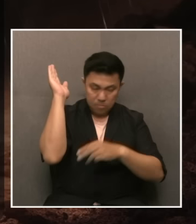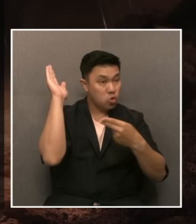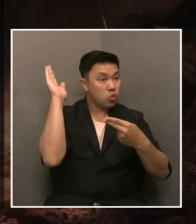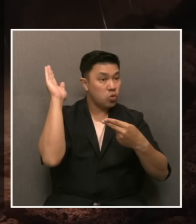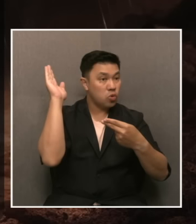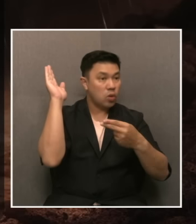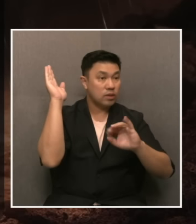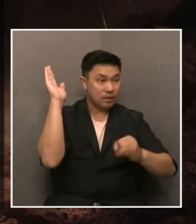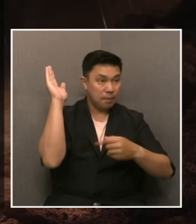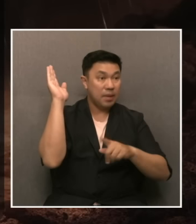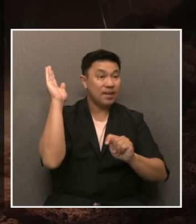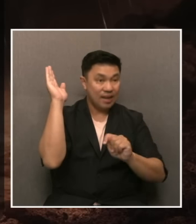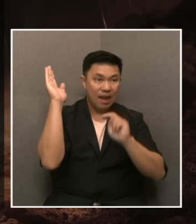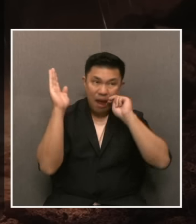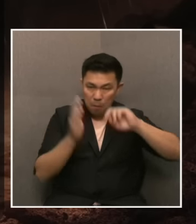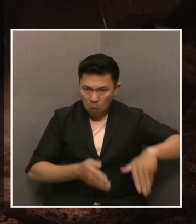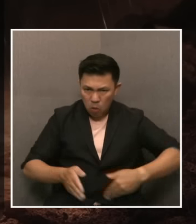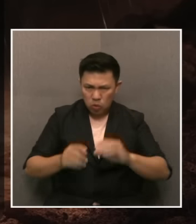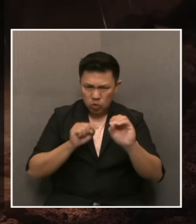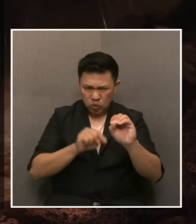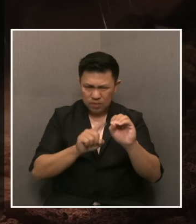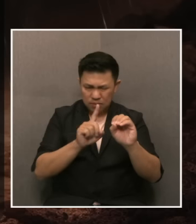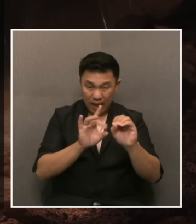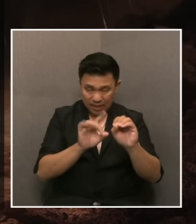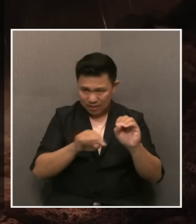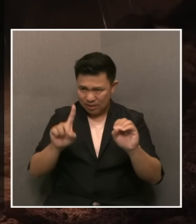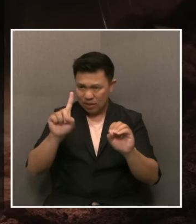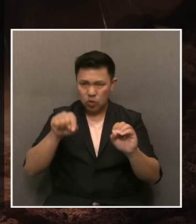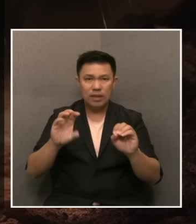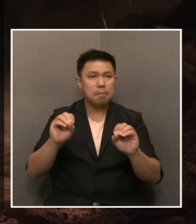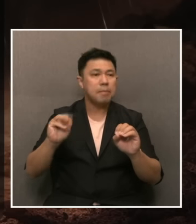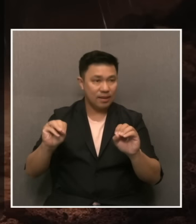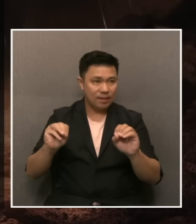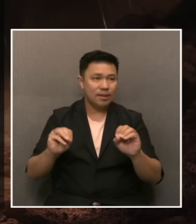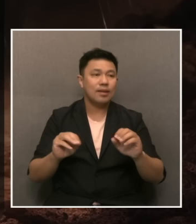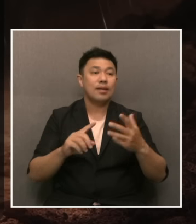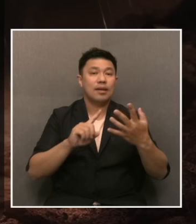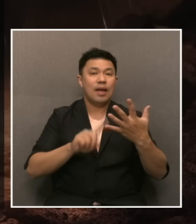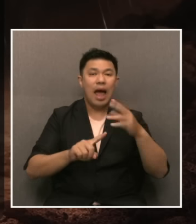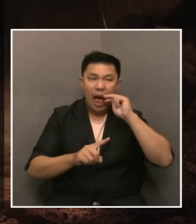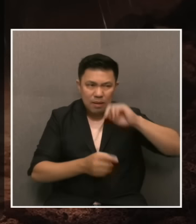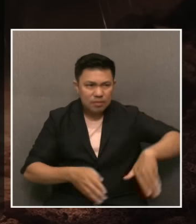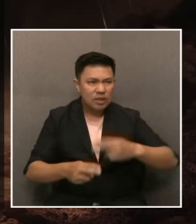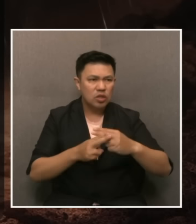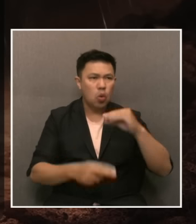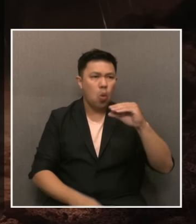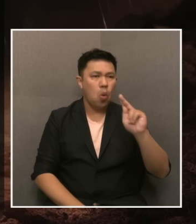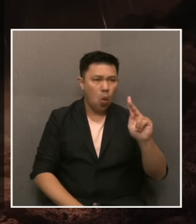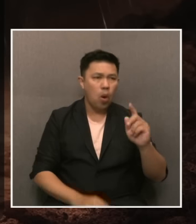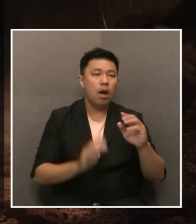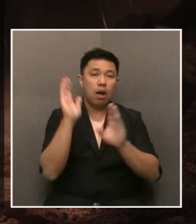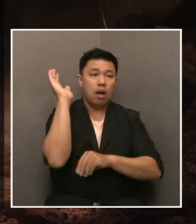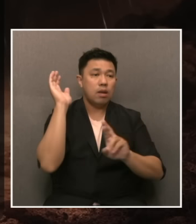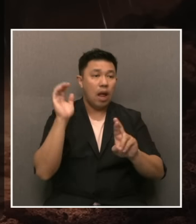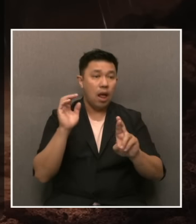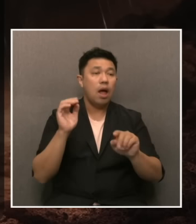ถึง 1 เม เมตรครับแ่น้ำโกลกฯริเวณอำเภอ์สุไปาดีอำเภอแ้งอำเภอรสุีไ